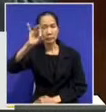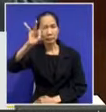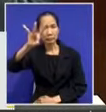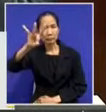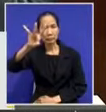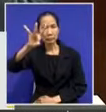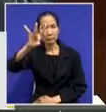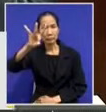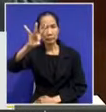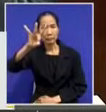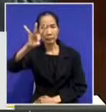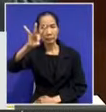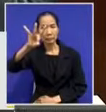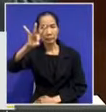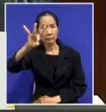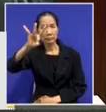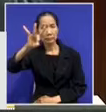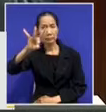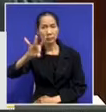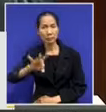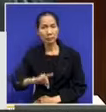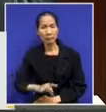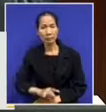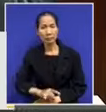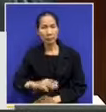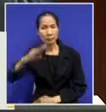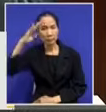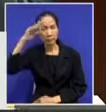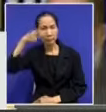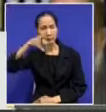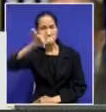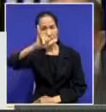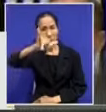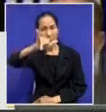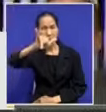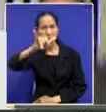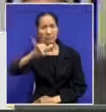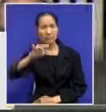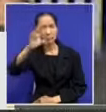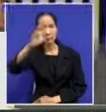658นายสุรทินพิจาร พลเอกประยุทธ์จันทร์โอชาครับ